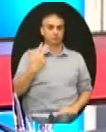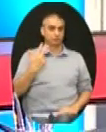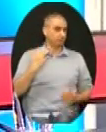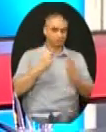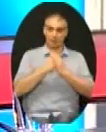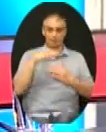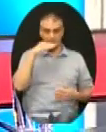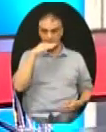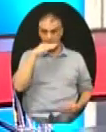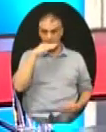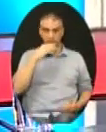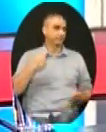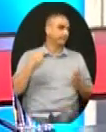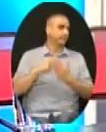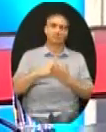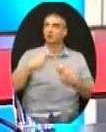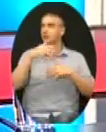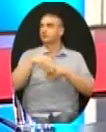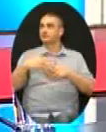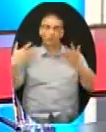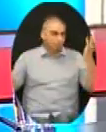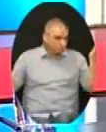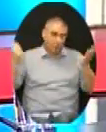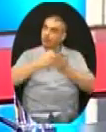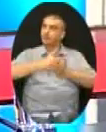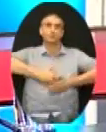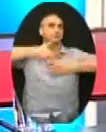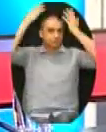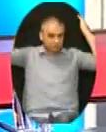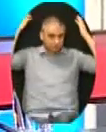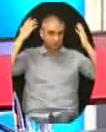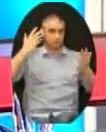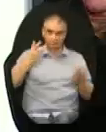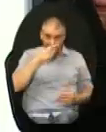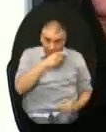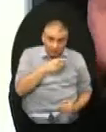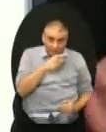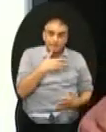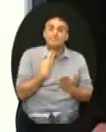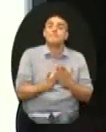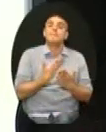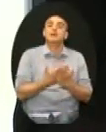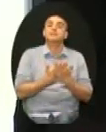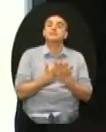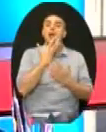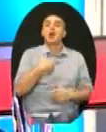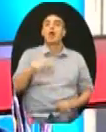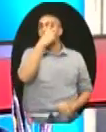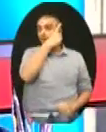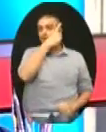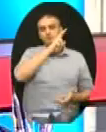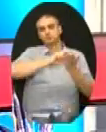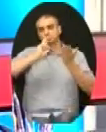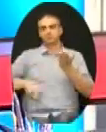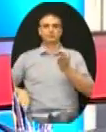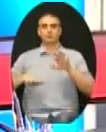עד פסח, עד יום העצמאות, עד אני לא יודעת מתי, האם אתם ממליצים למועצת